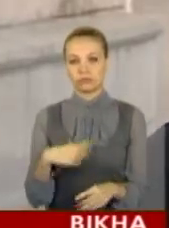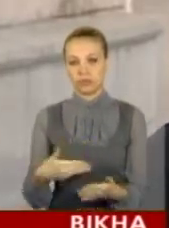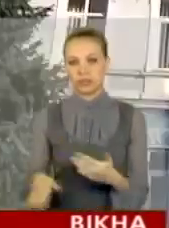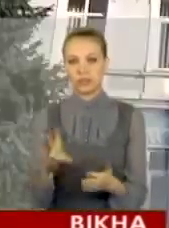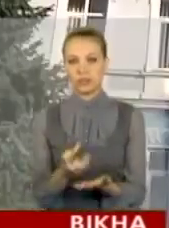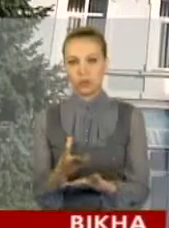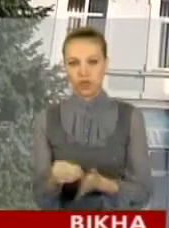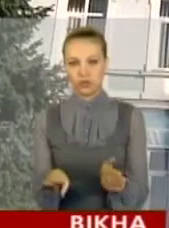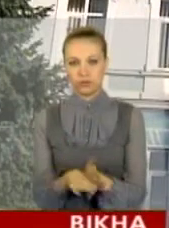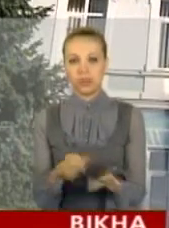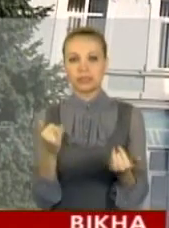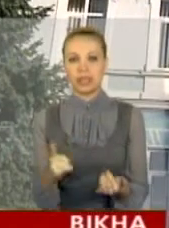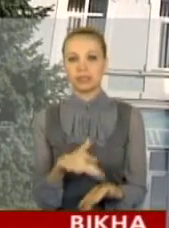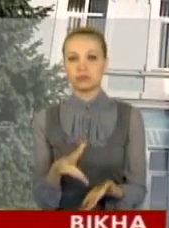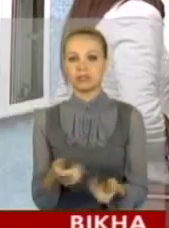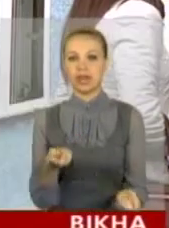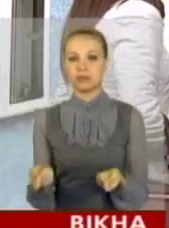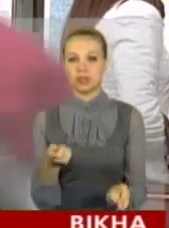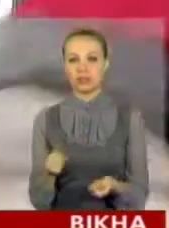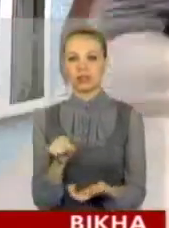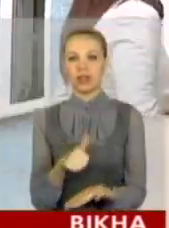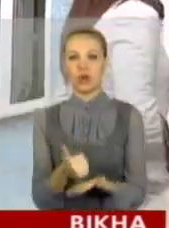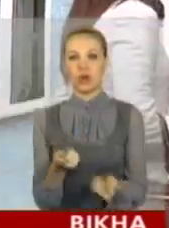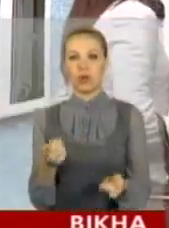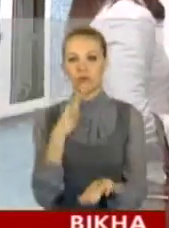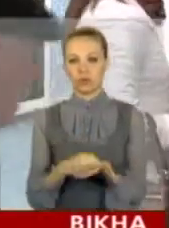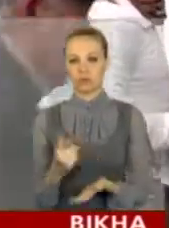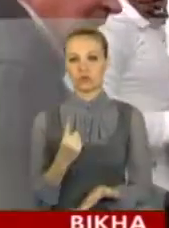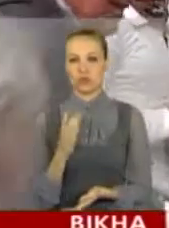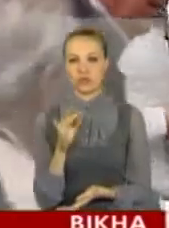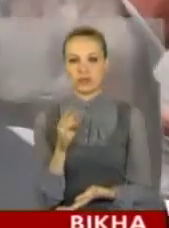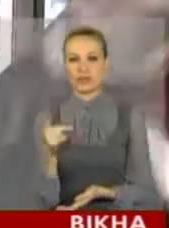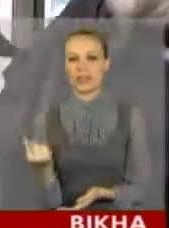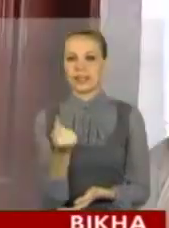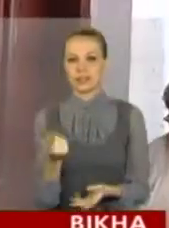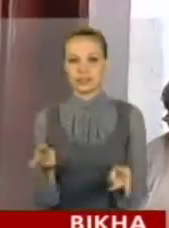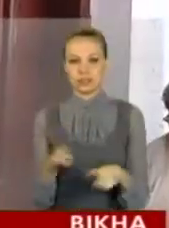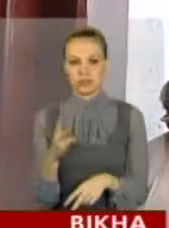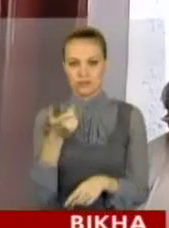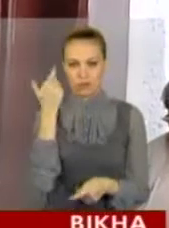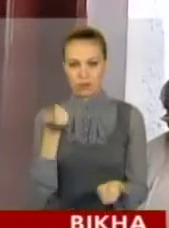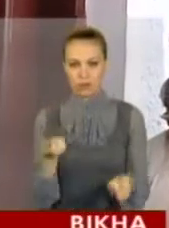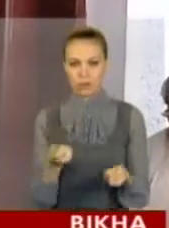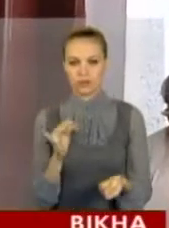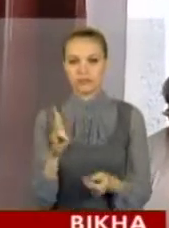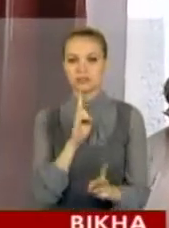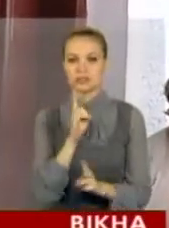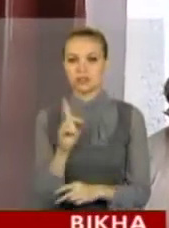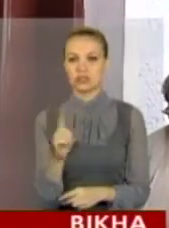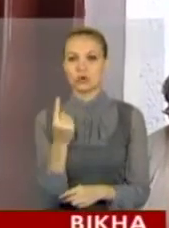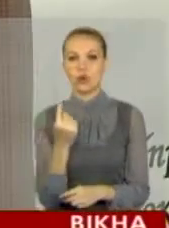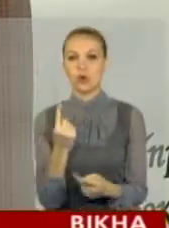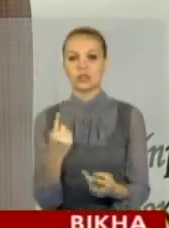неоплачувані відпустки. Нині в міській адміністрації за головного – сторож Віталик. Він єдиний лишився на господарстві. Чоловік скаржиться